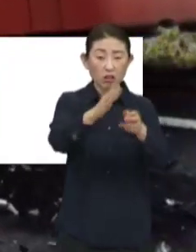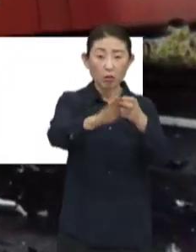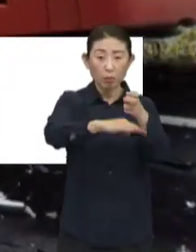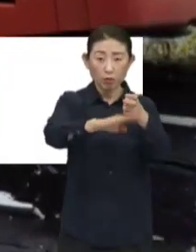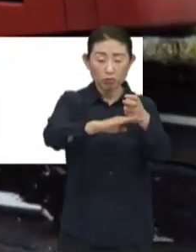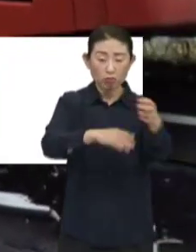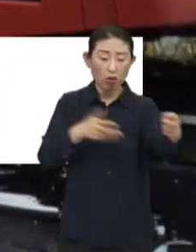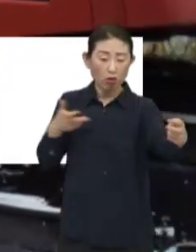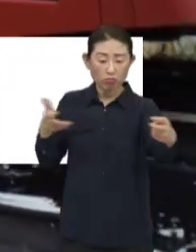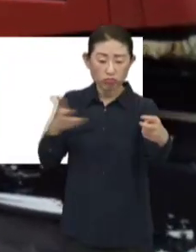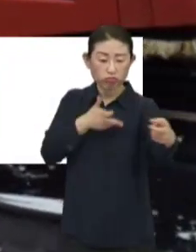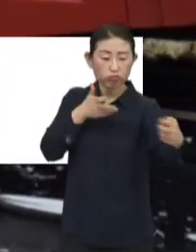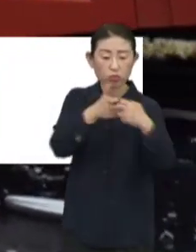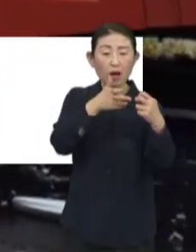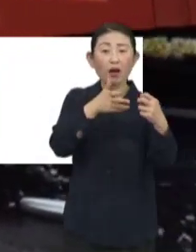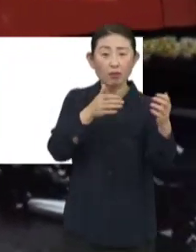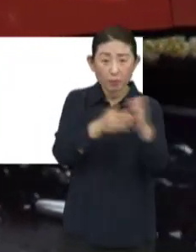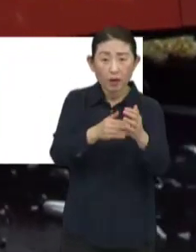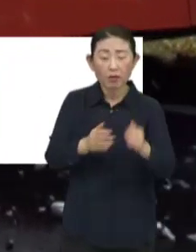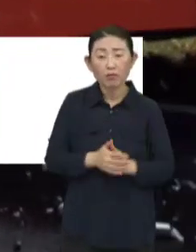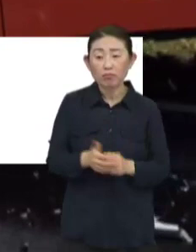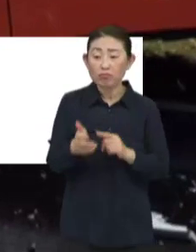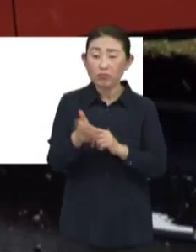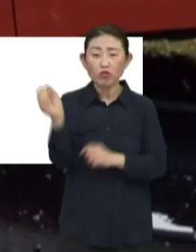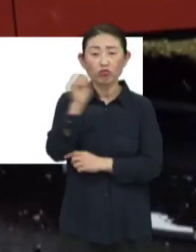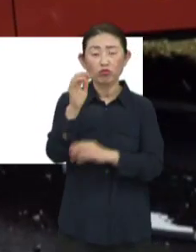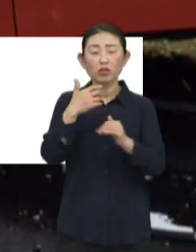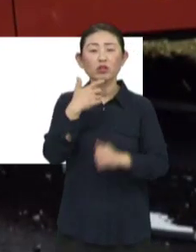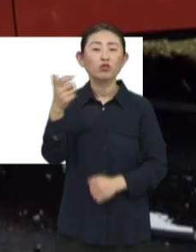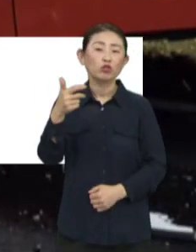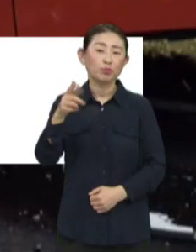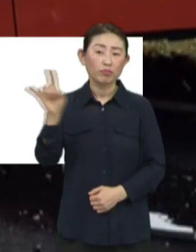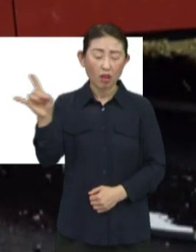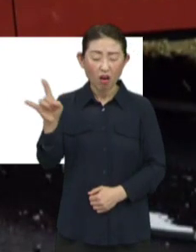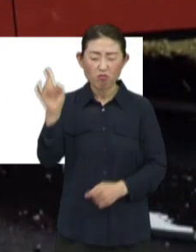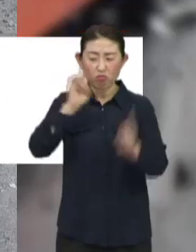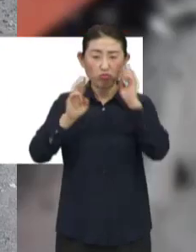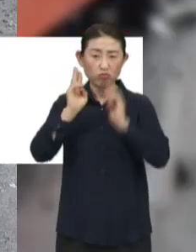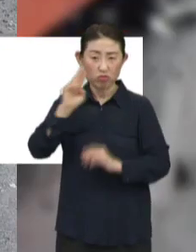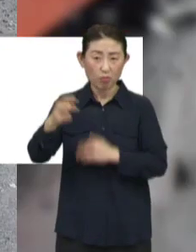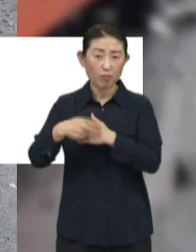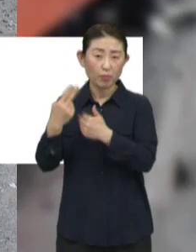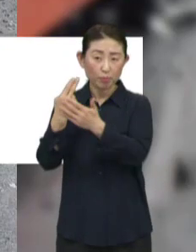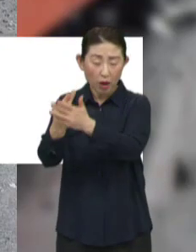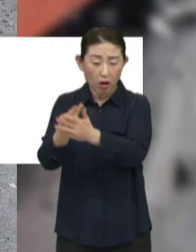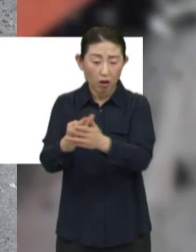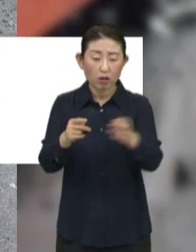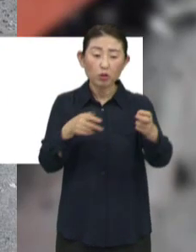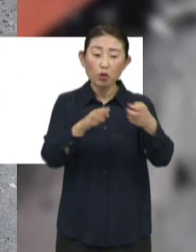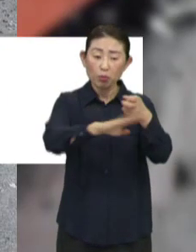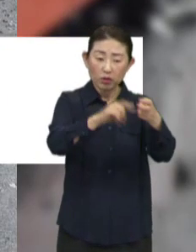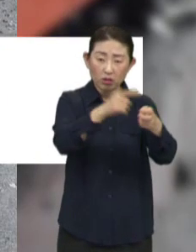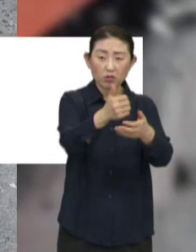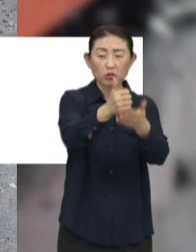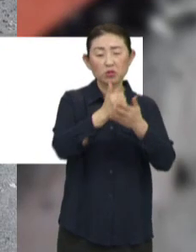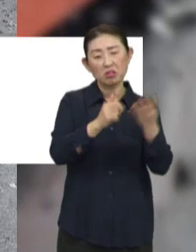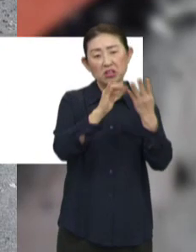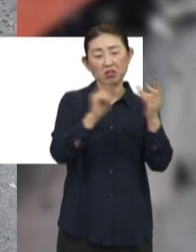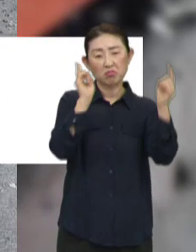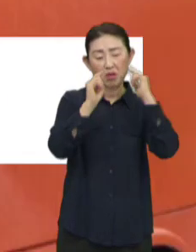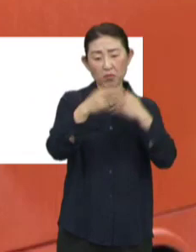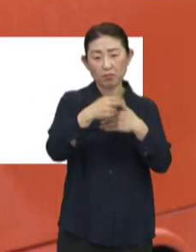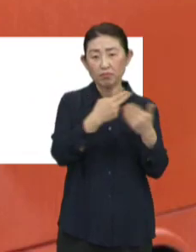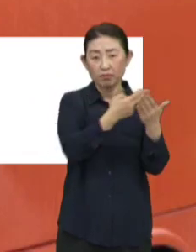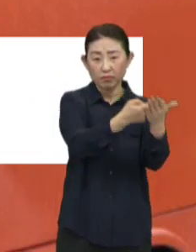시내버스를 들이받았습니다. 이 사고로 60대 SUV 차량 운전자가 중상을 입고 시내버스 승객 4명이 경상을 입어